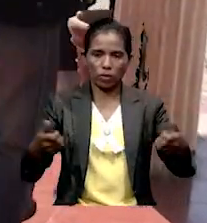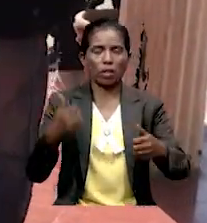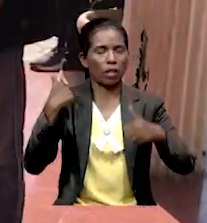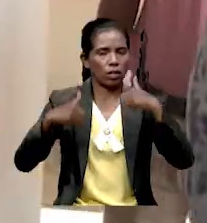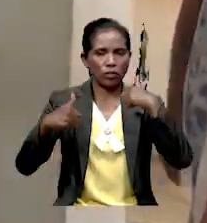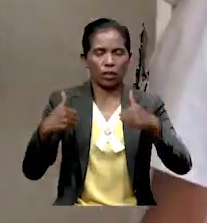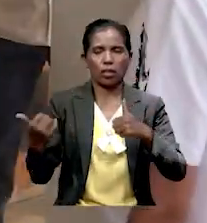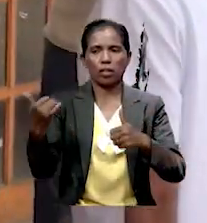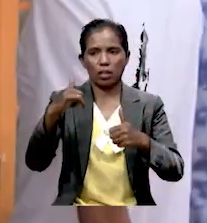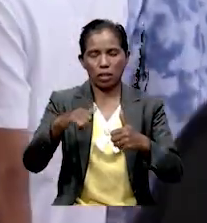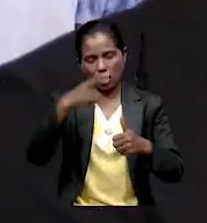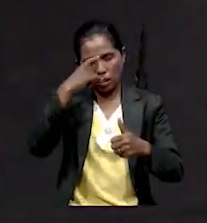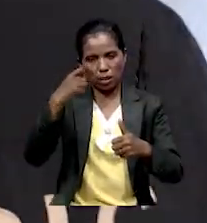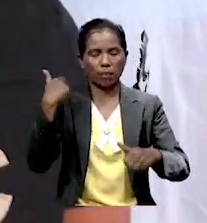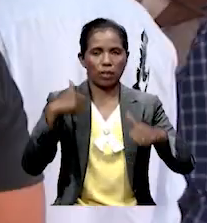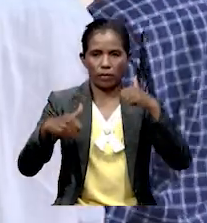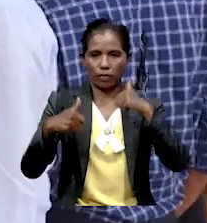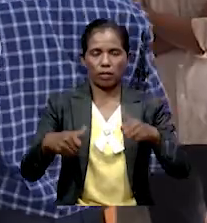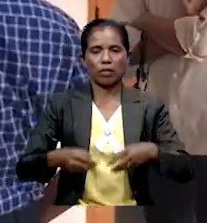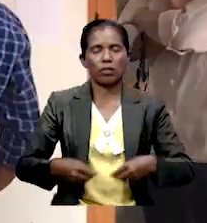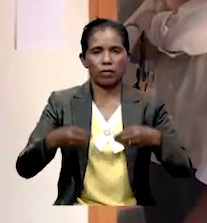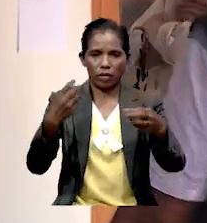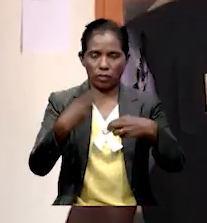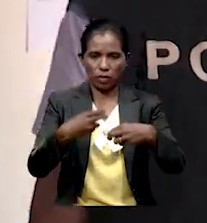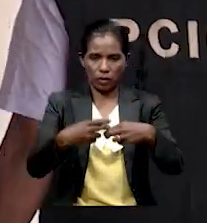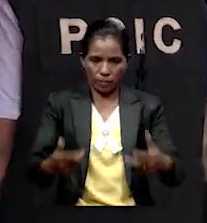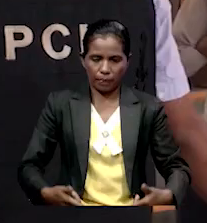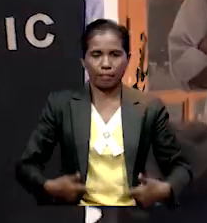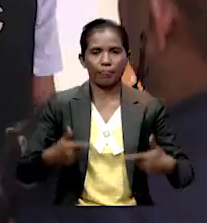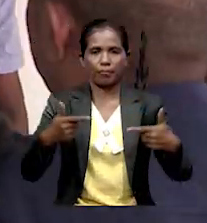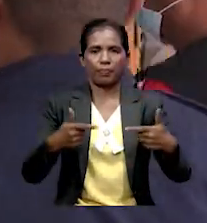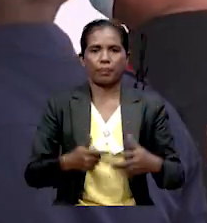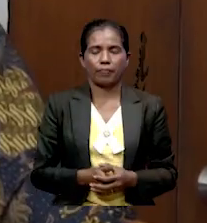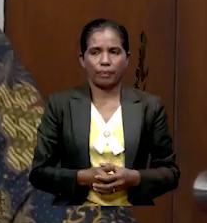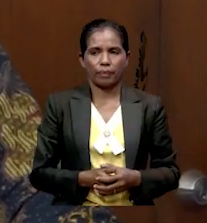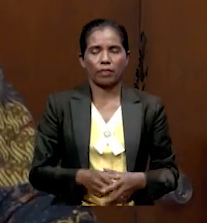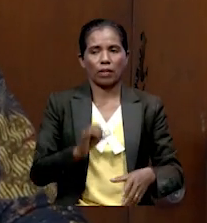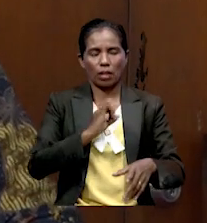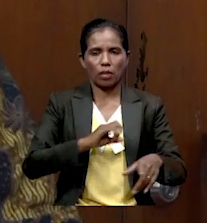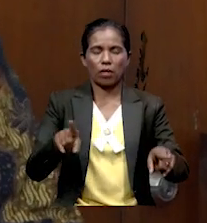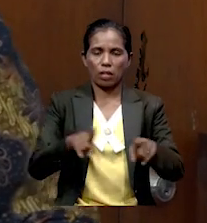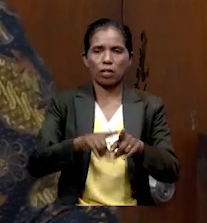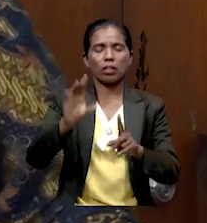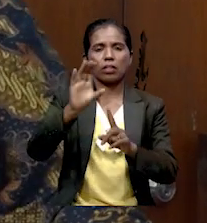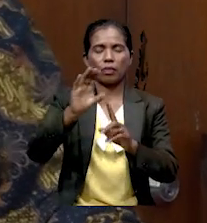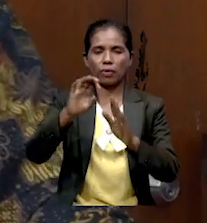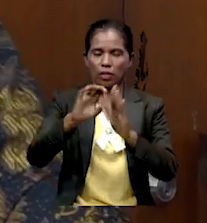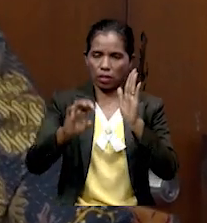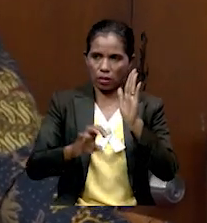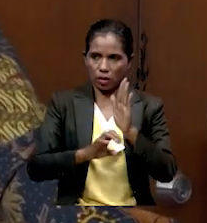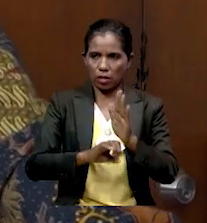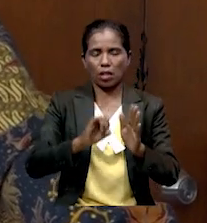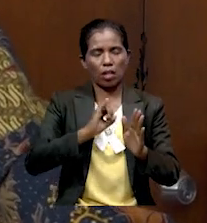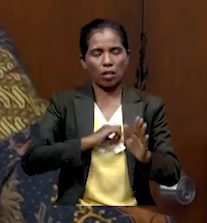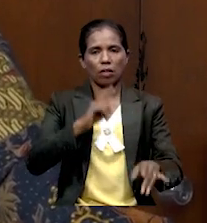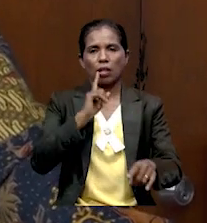ilícito sira, tamba atividade hirakne se forisku ba moris. Au no da chefe de estado, ao level